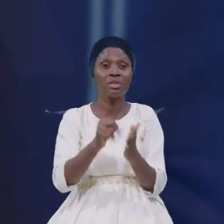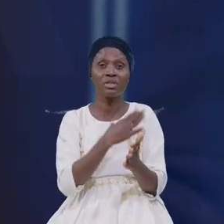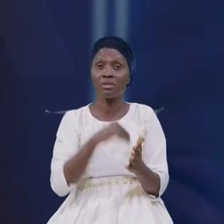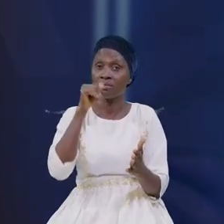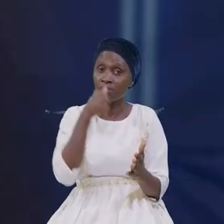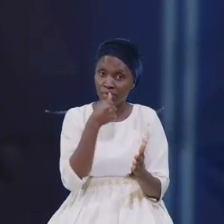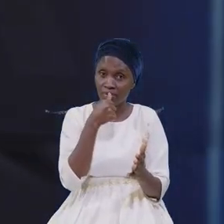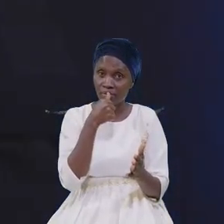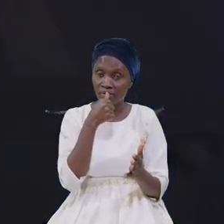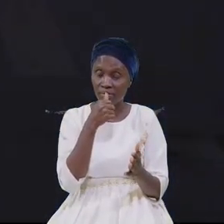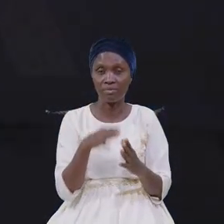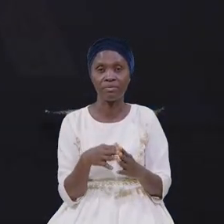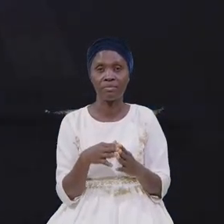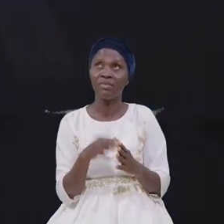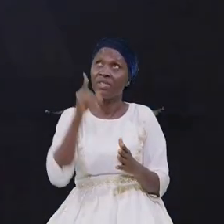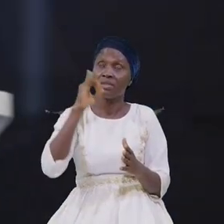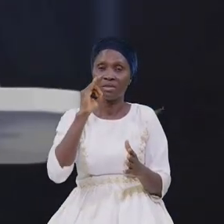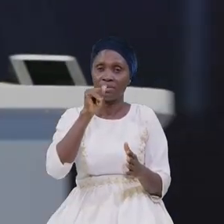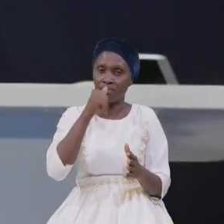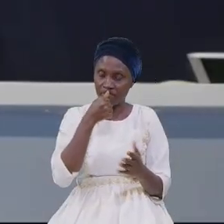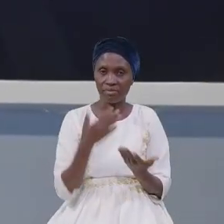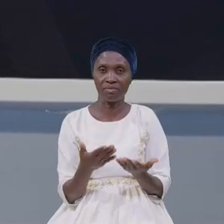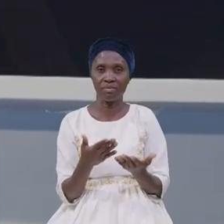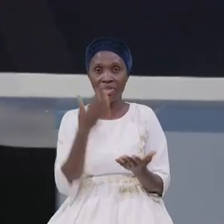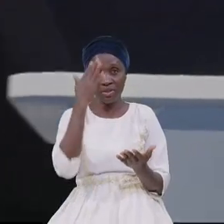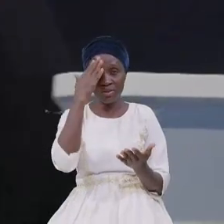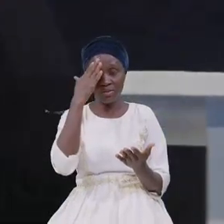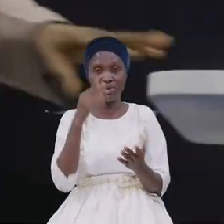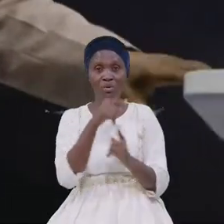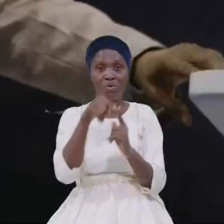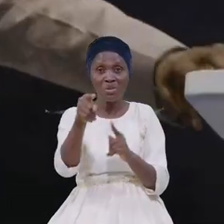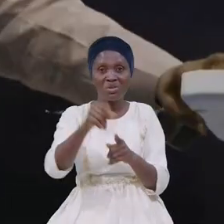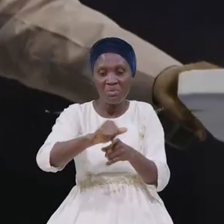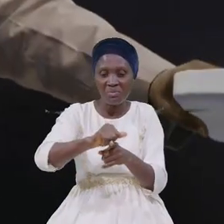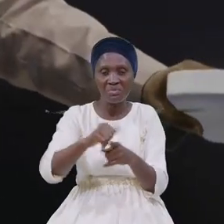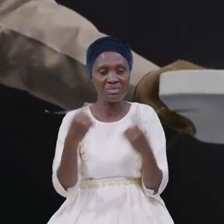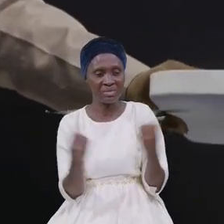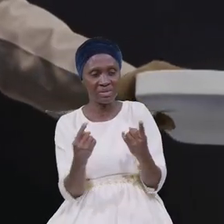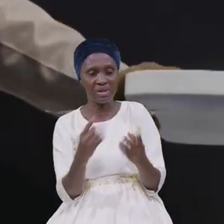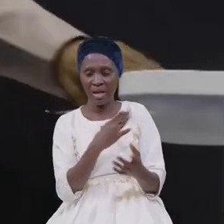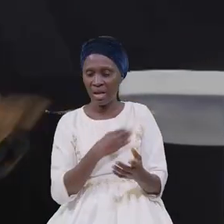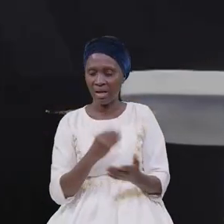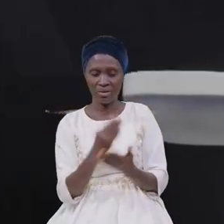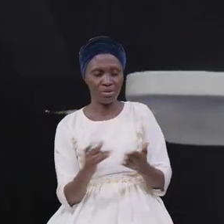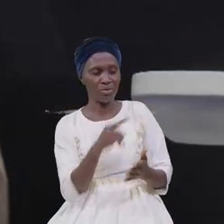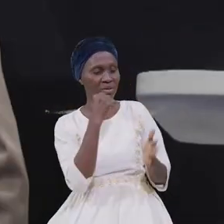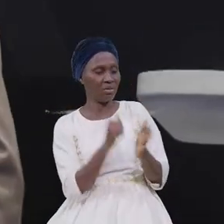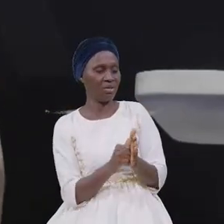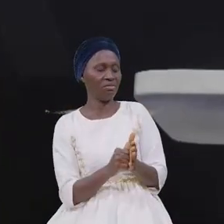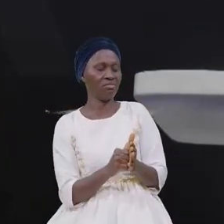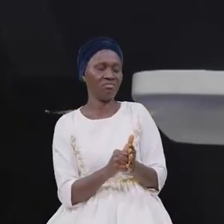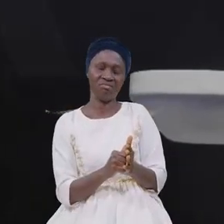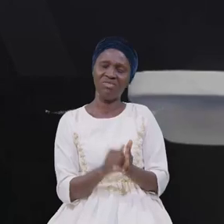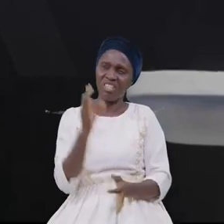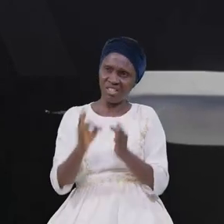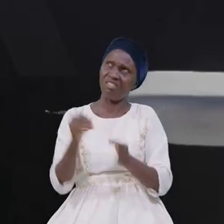voyez, il est patient. Et de sa patience, lorsque quelqu'un commet le péché, il dit que si Dieu est là, je vais